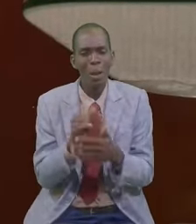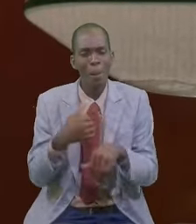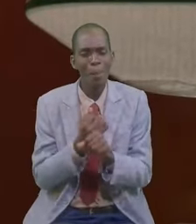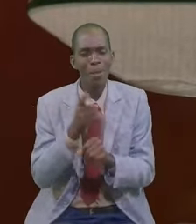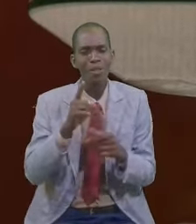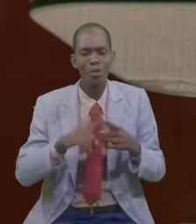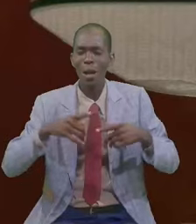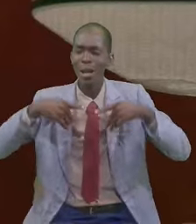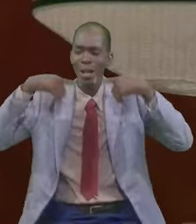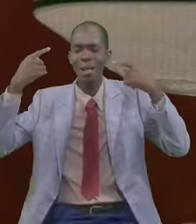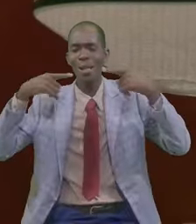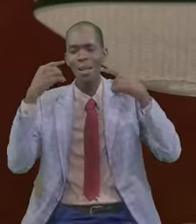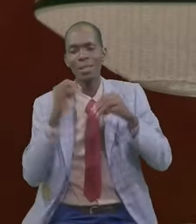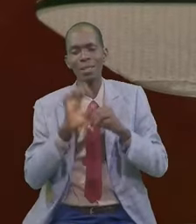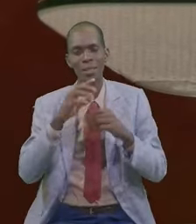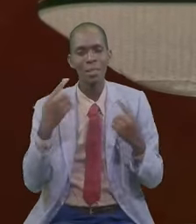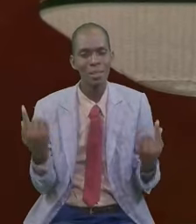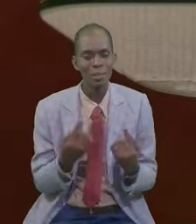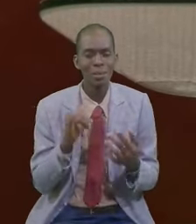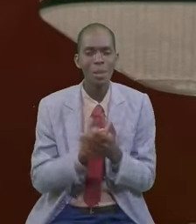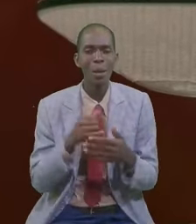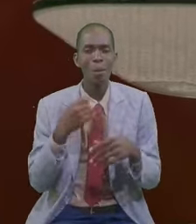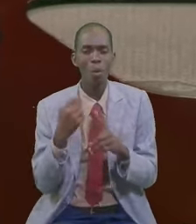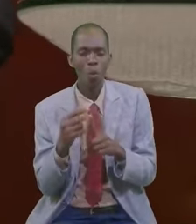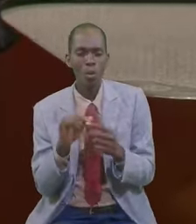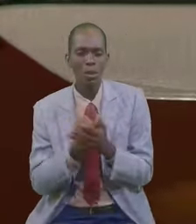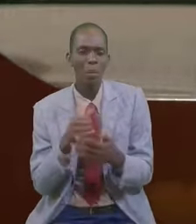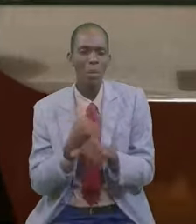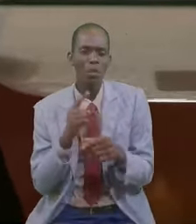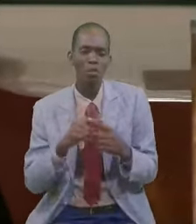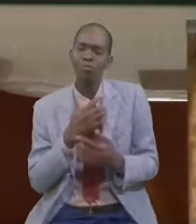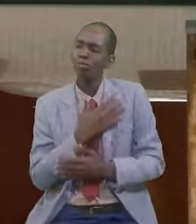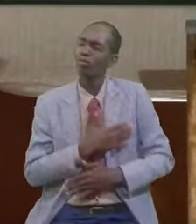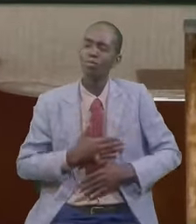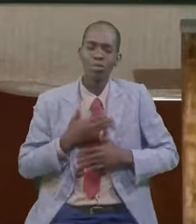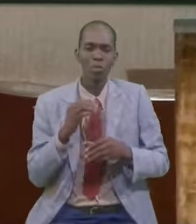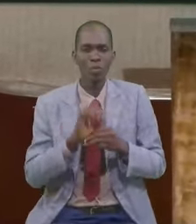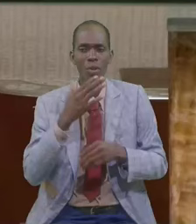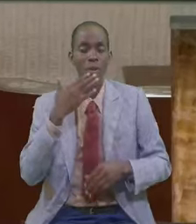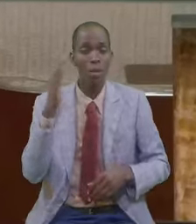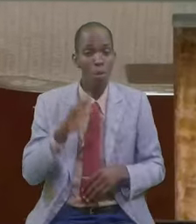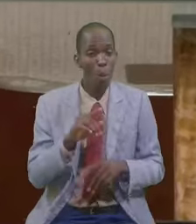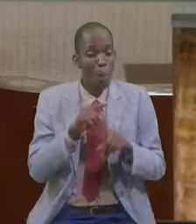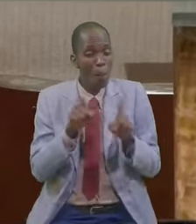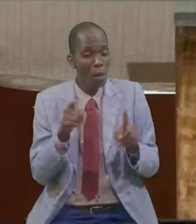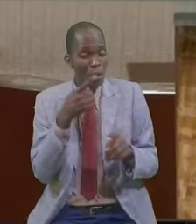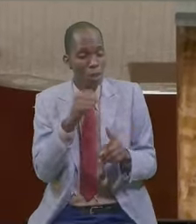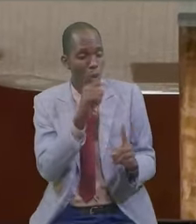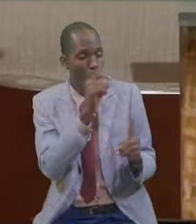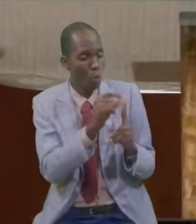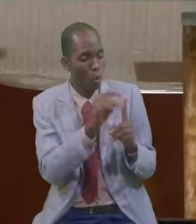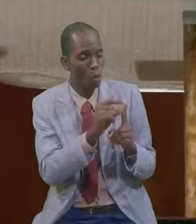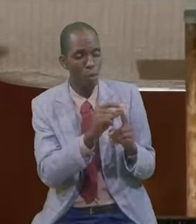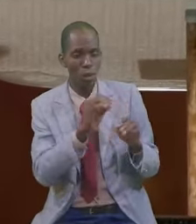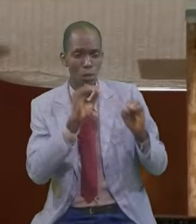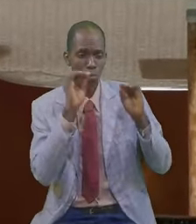Pour les faire rigoler, se moquer de leurs péchés, jouir de leurs péchés. Mais écoutez, la doctrine